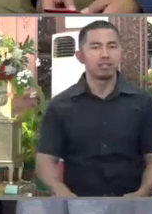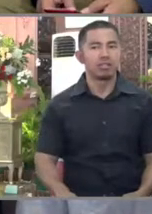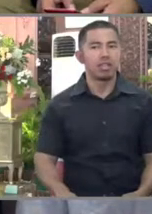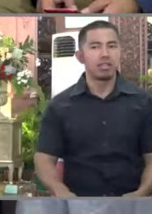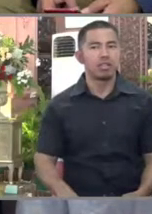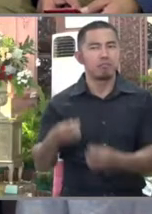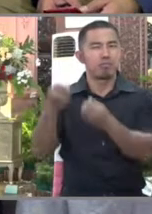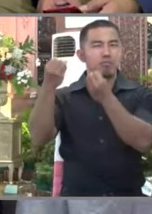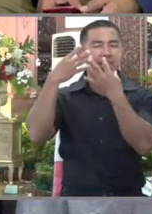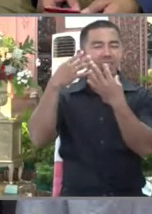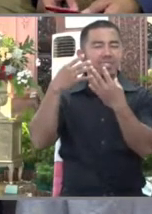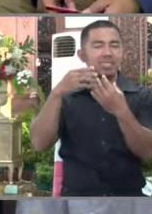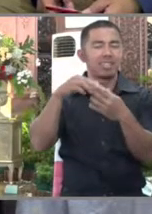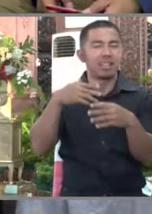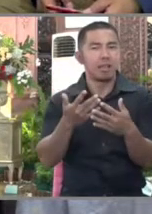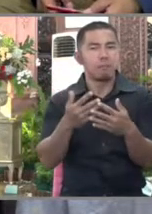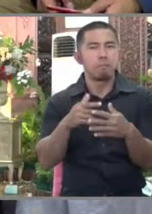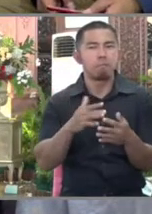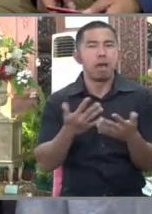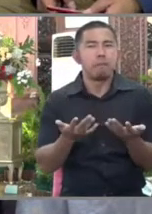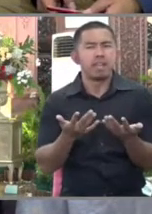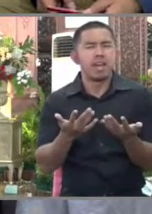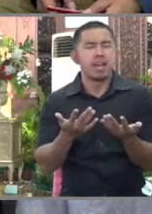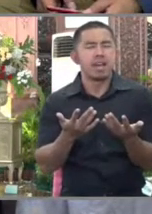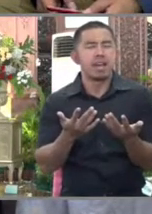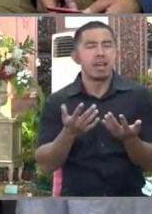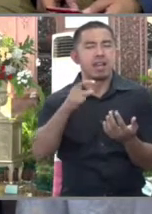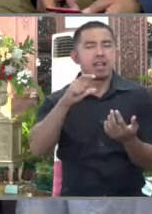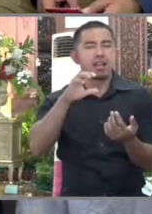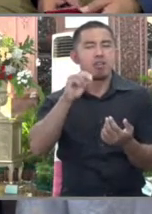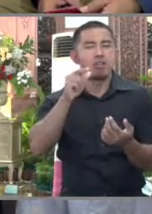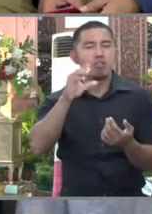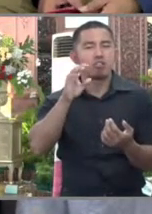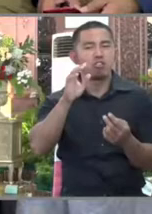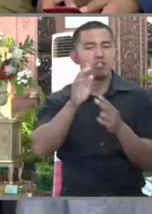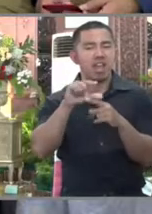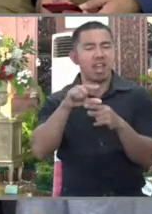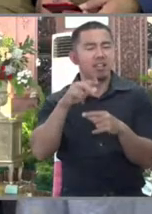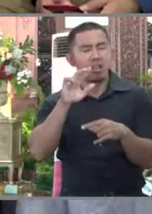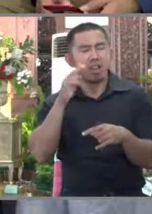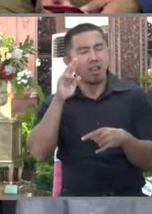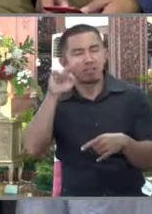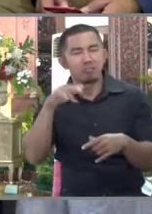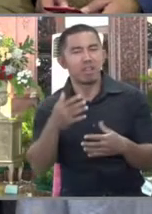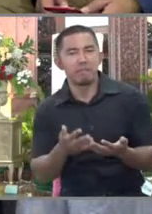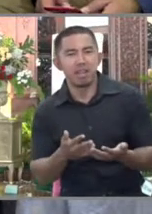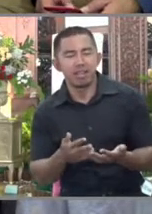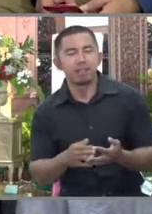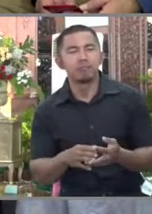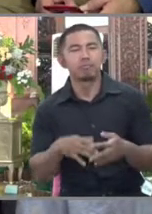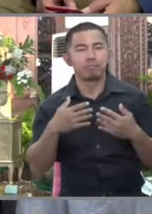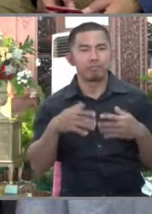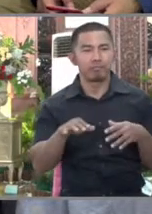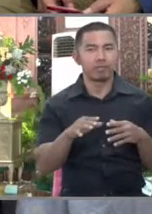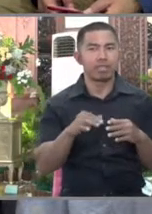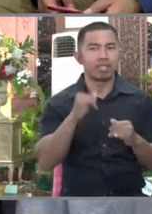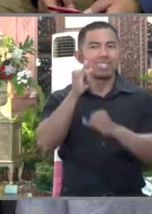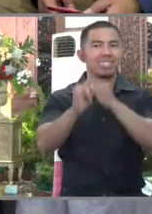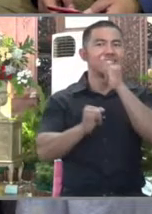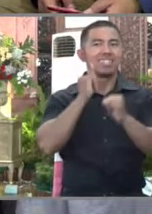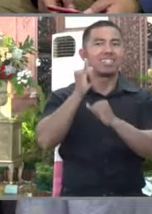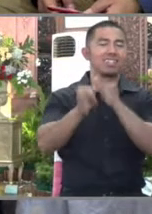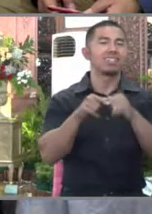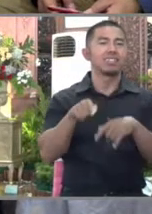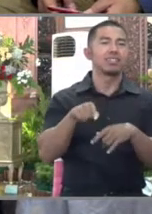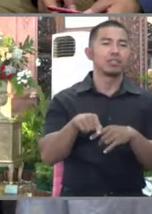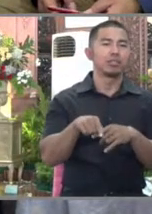19 untuk meng-share bagaimana sih corona itu ditanggulangi atau bagaimana. Selain itu, dalam web atau aplikasi